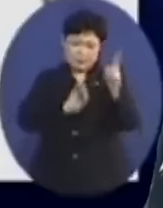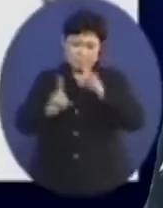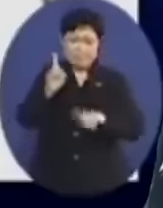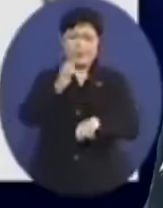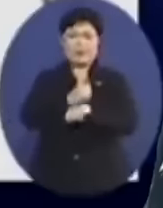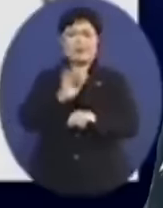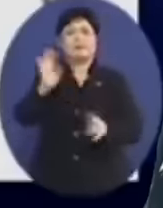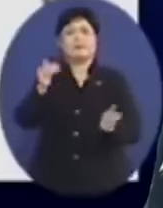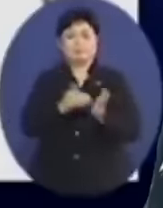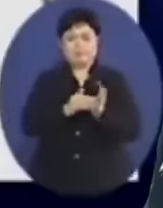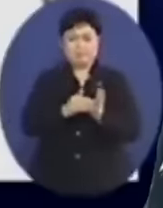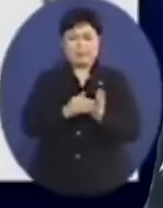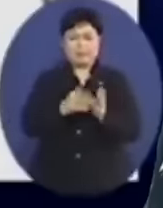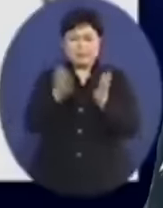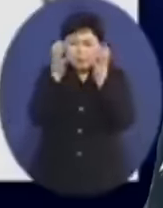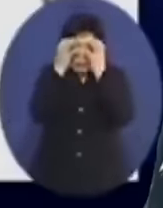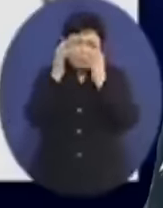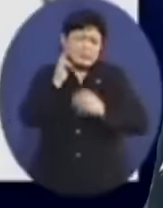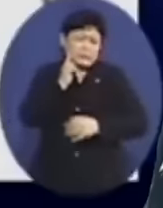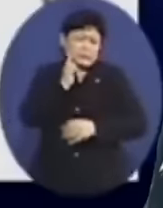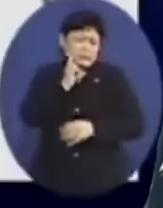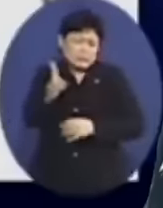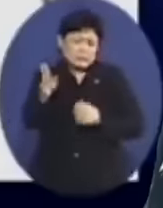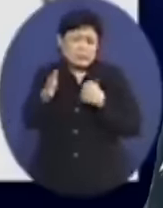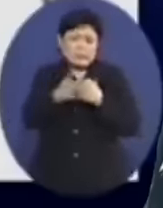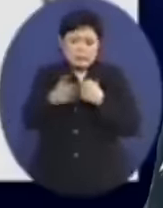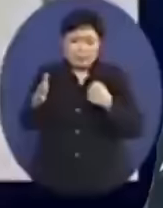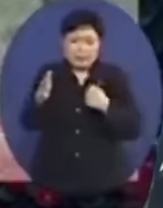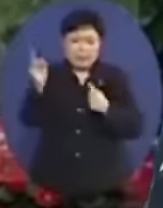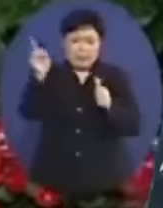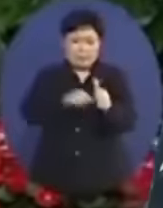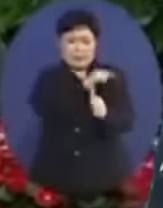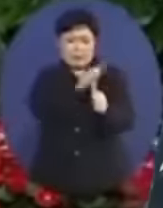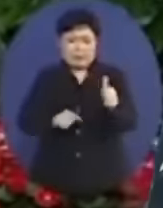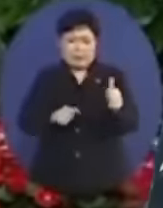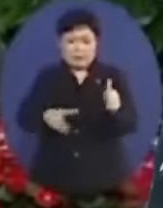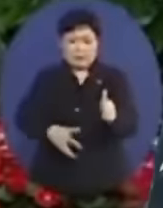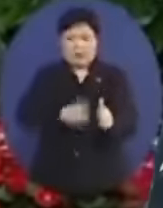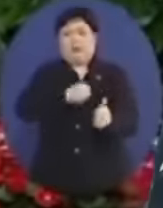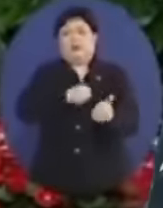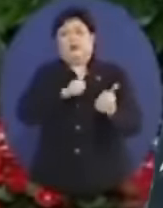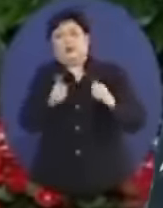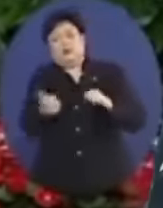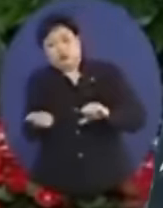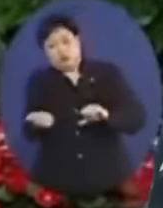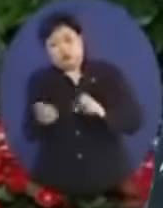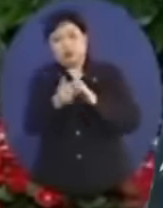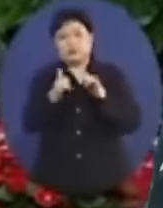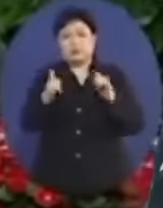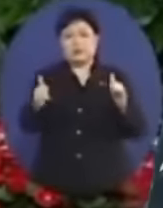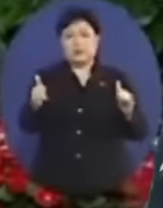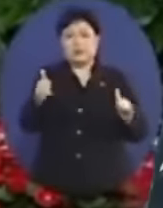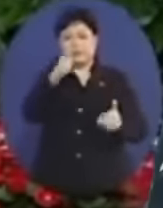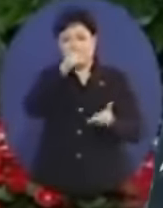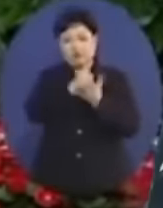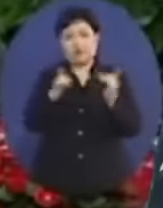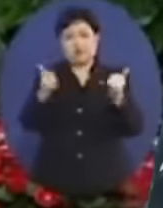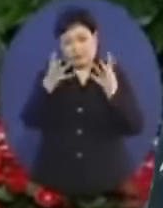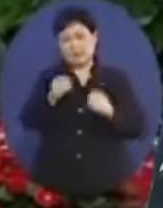것입니다 그 고통은 엄청난 것이어서 매를 맞다가 그 충격으로 죽는 죄인들도 많이